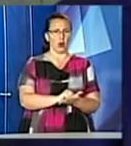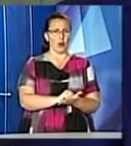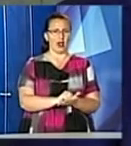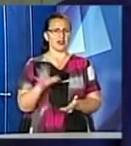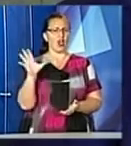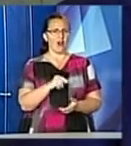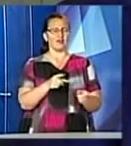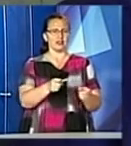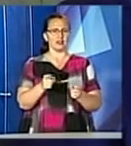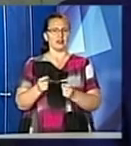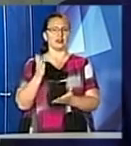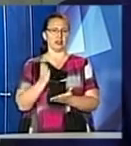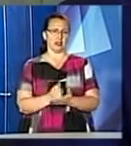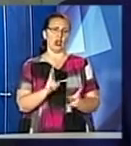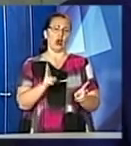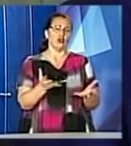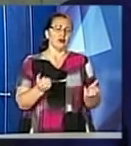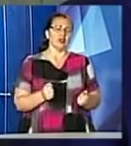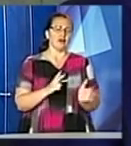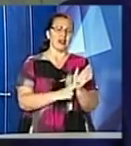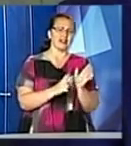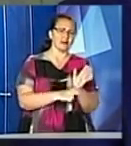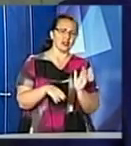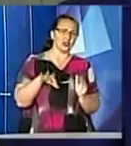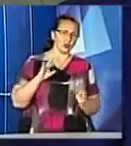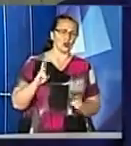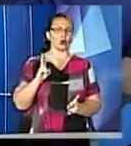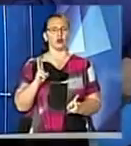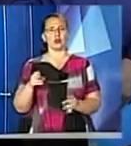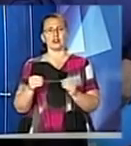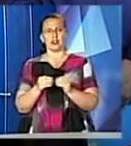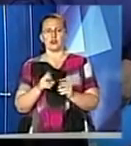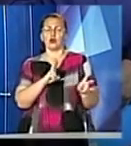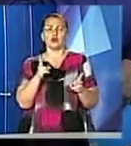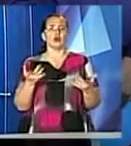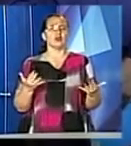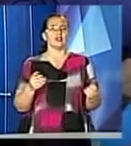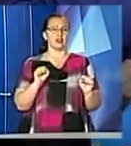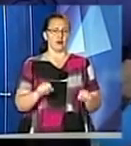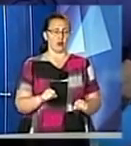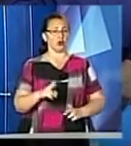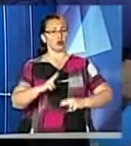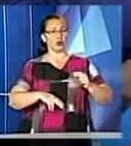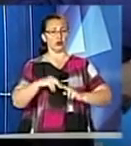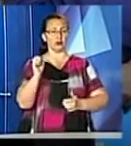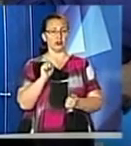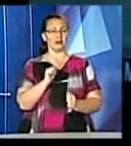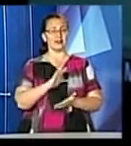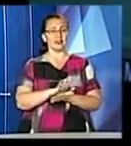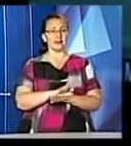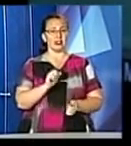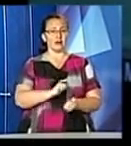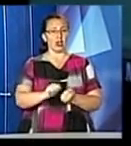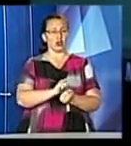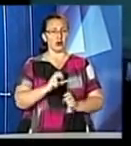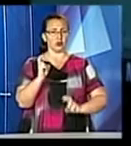вони всі задіяні, хтось може приймати 70 тонн на добу, хтось 10, ну, хтось скільки може. Щодо будівництва сміттєпереробного заводу,